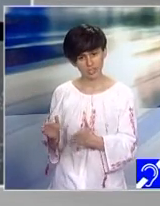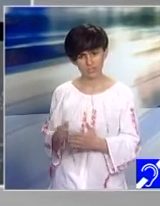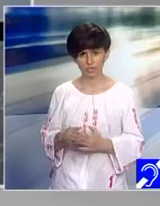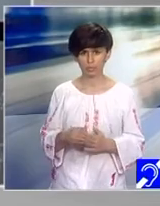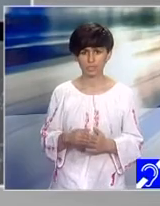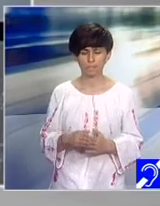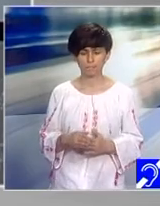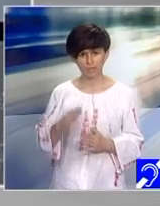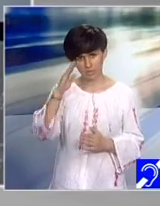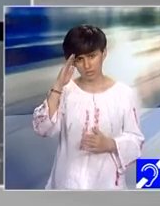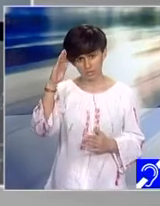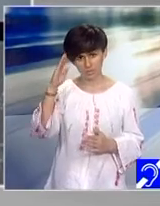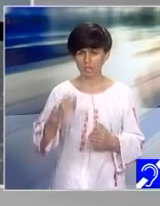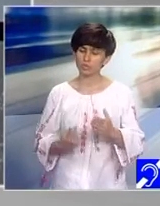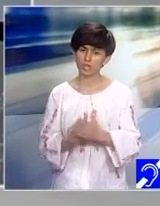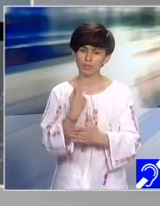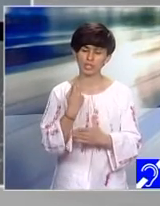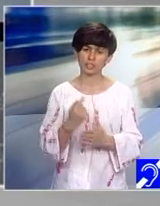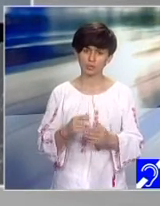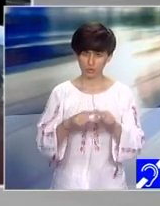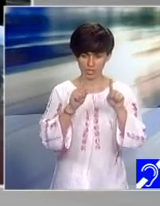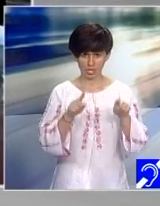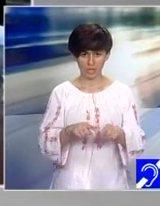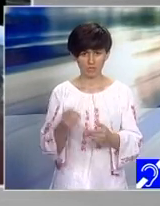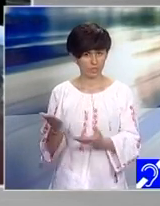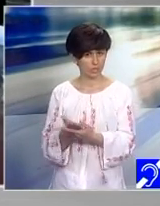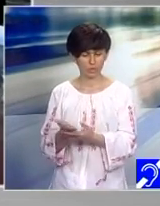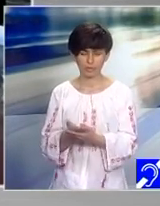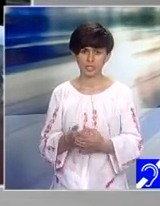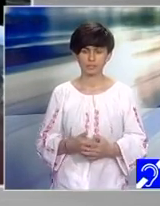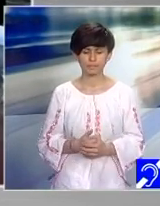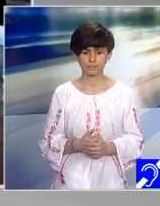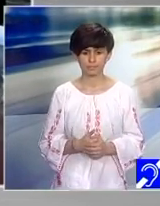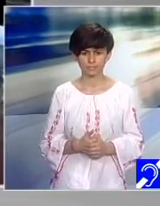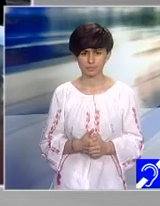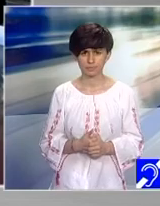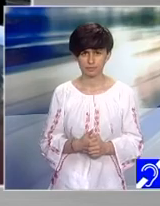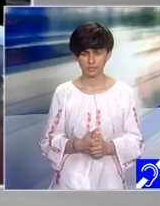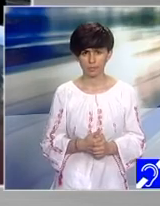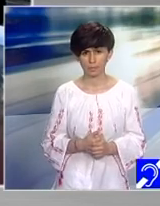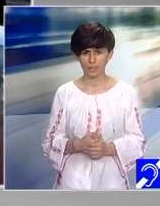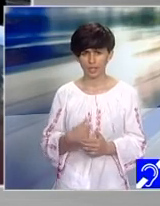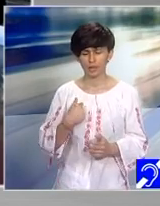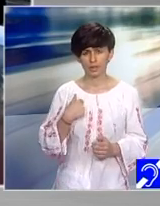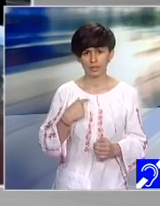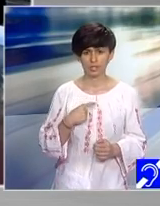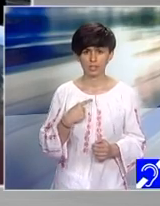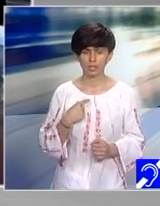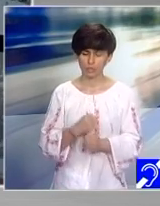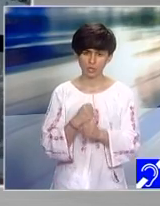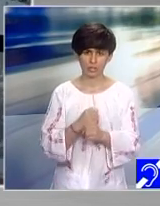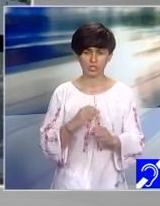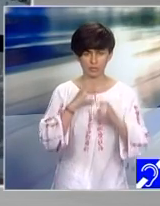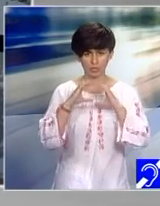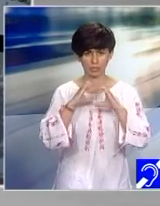salut apariția unui astfel de document. Eu am apucat, fiind circulând pe comunicarea internă a facultății, eu am apucat